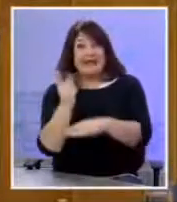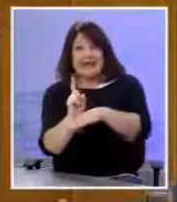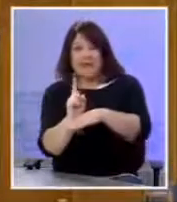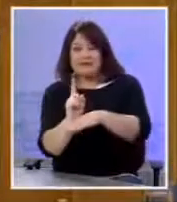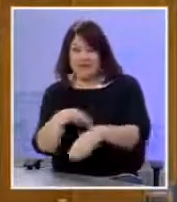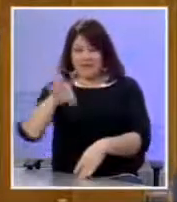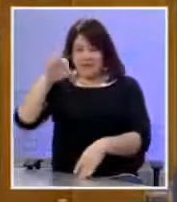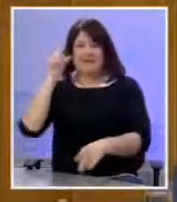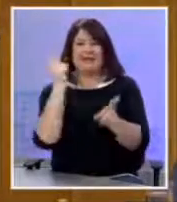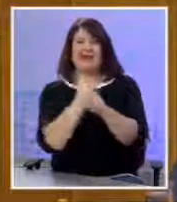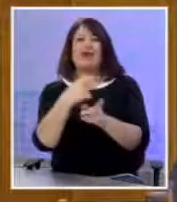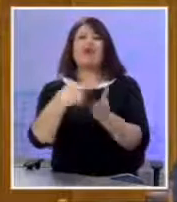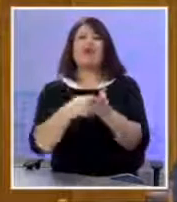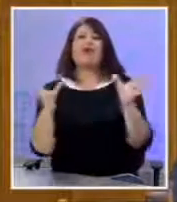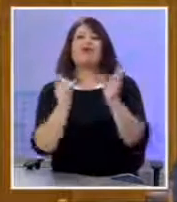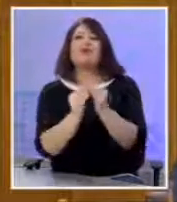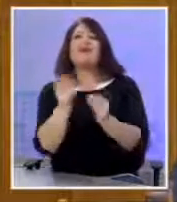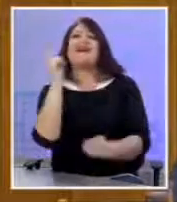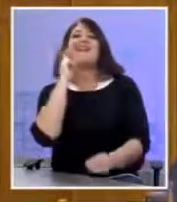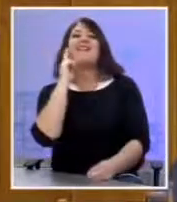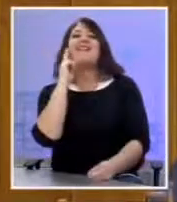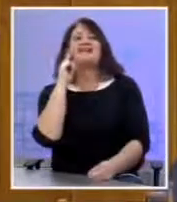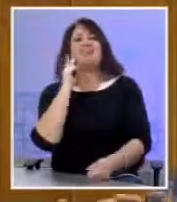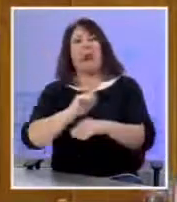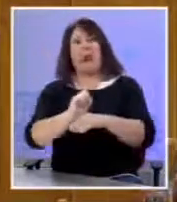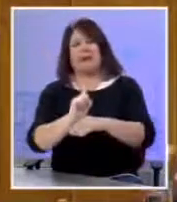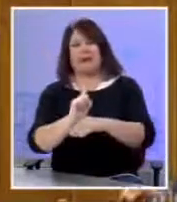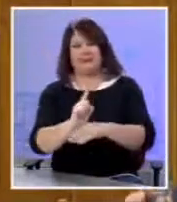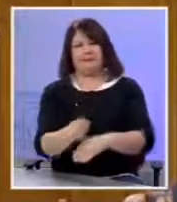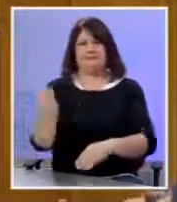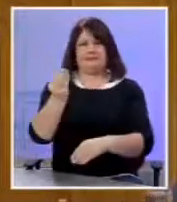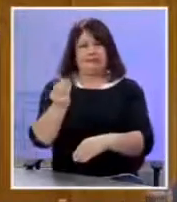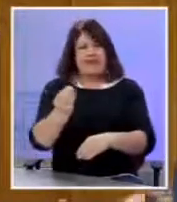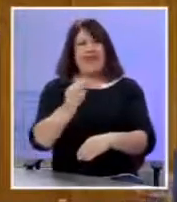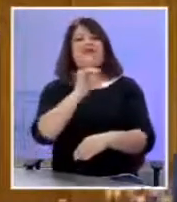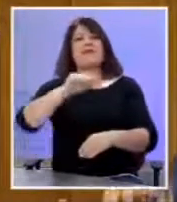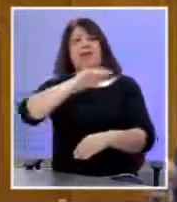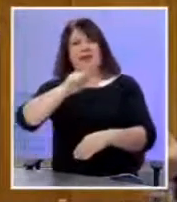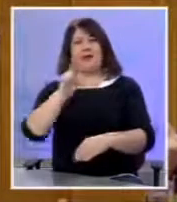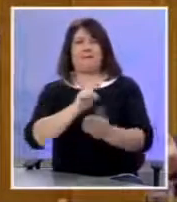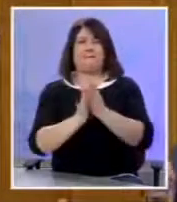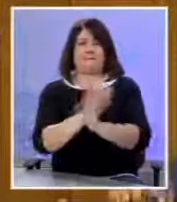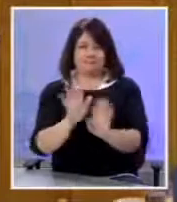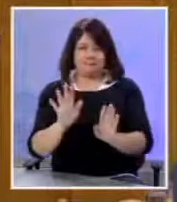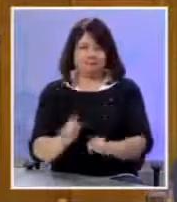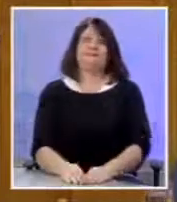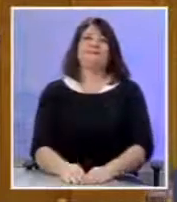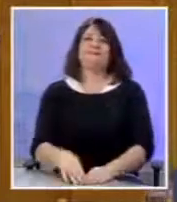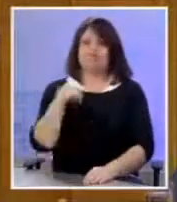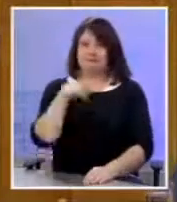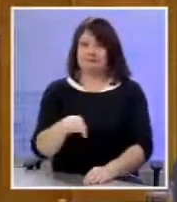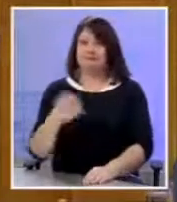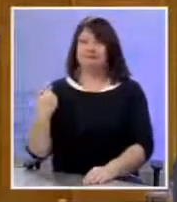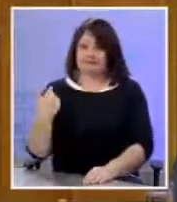εφαρμογή ειδικού φόρου κατανάλωσης στο κρασί. Είναι προφανές ότι ιδιαίτερα η εφαρμογή αυτού του